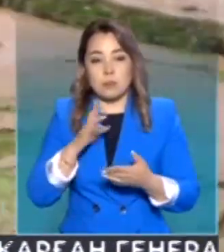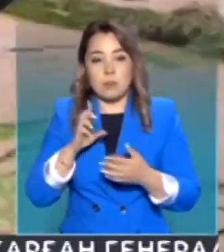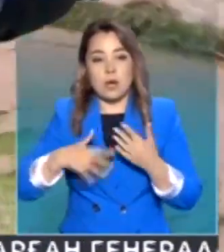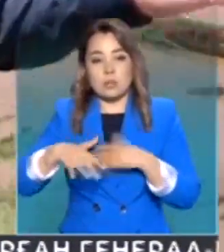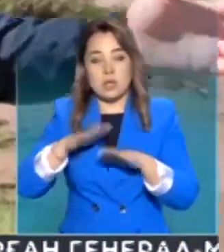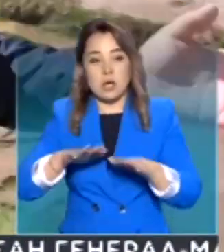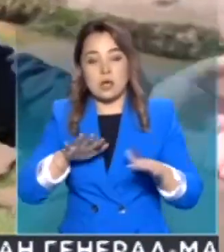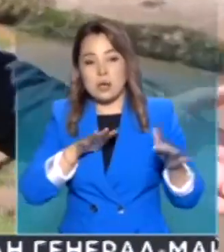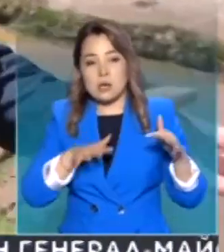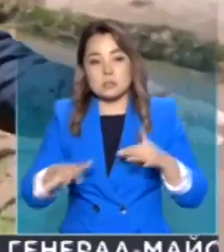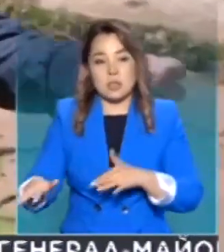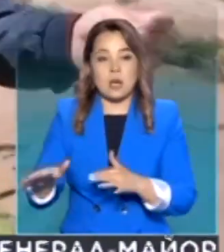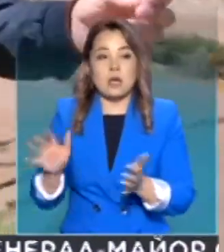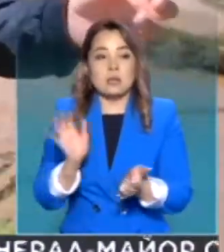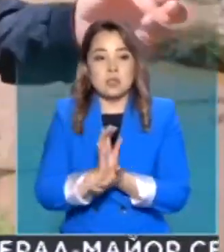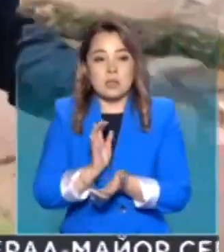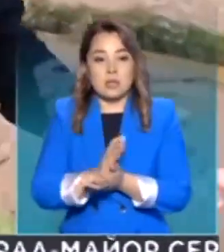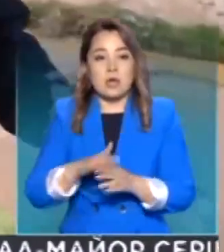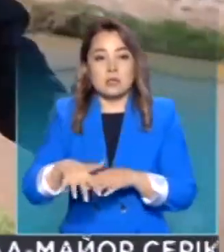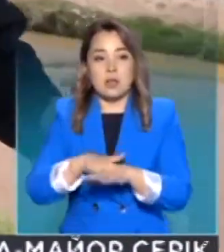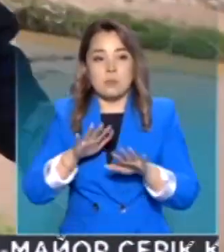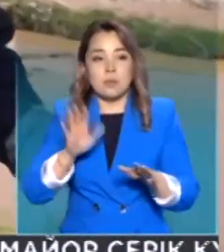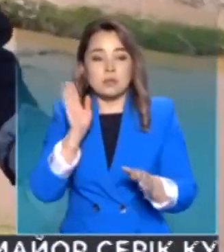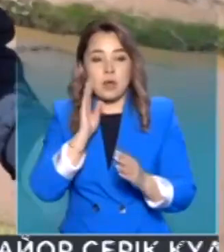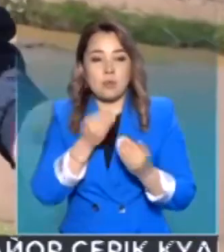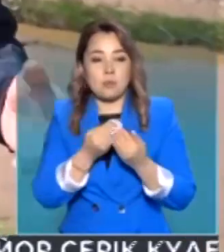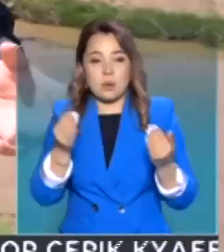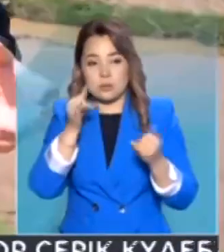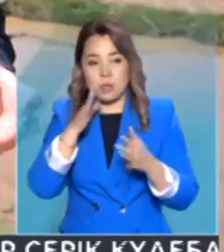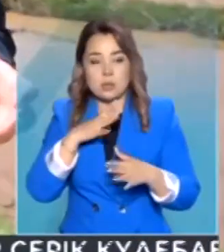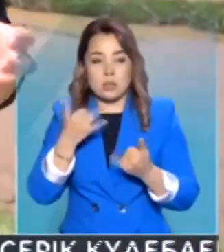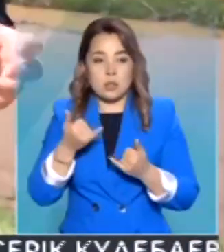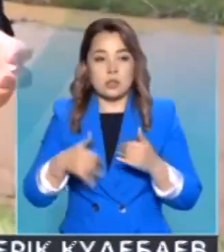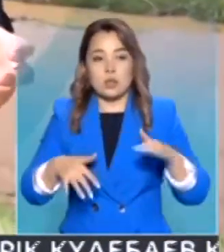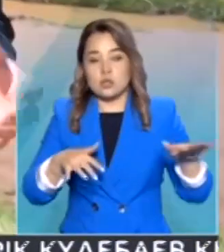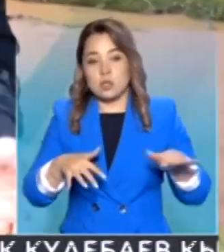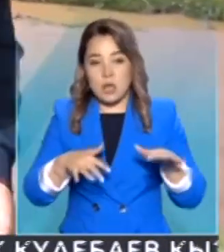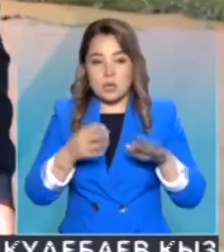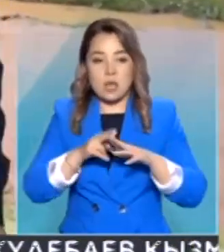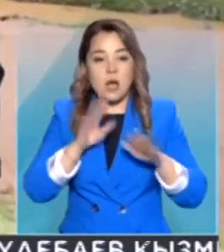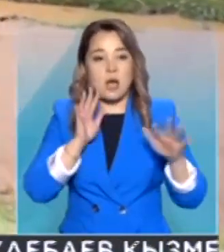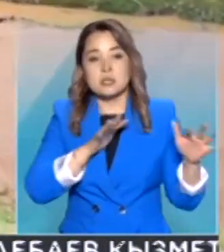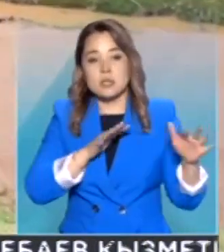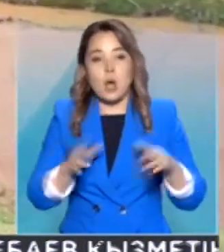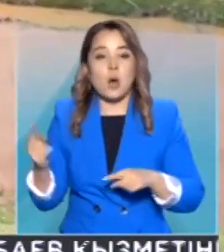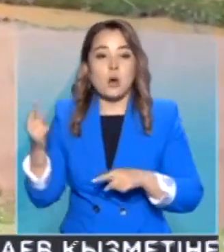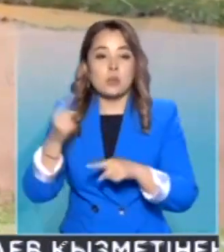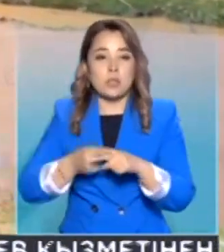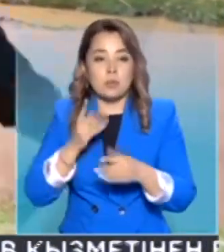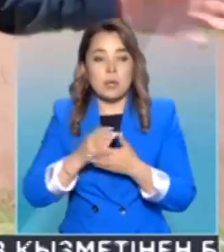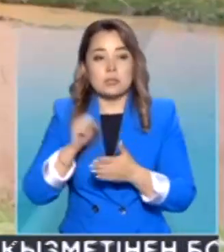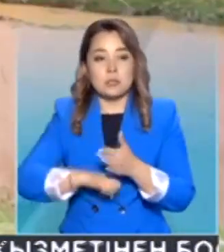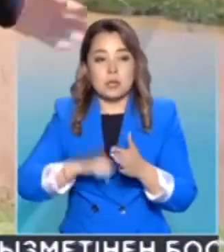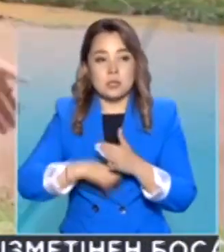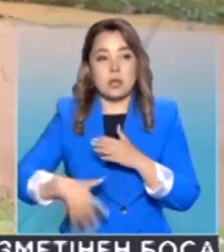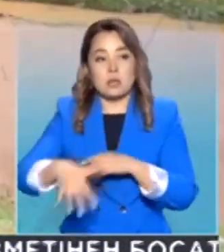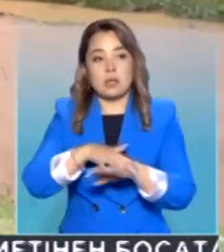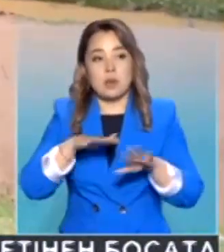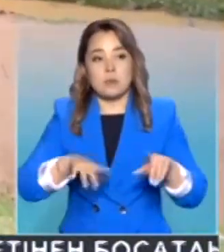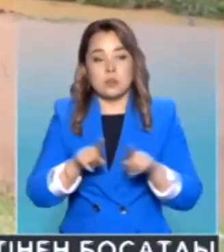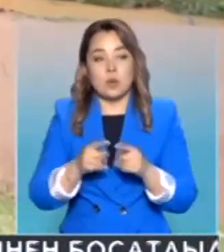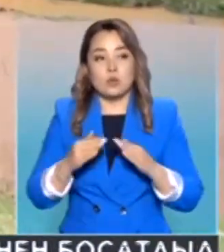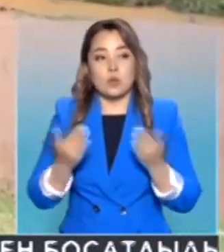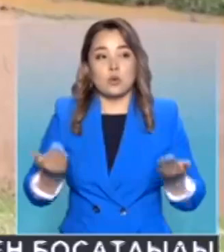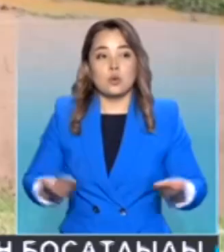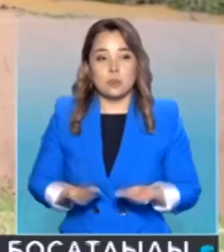батыстағы жайылымнан келген ағын судың алдын бөгей алмай жатқан кезде күншығыстан жойқын ағыс келіп қосылды. Салдарынан осы маңдағы